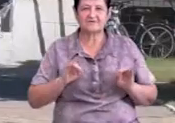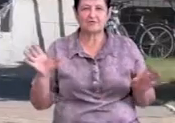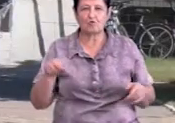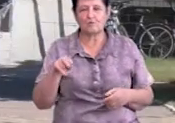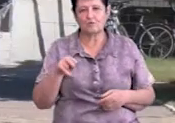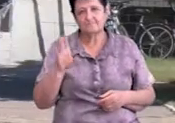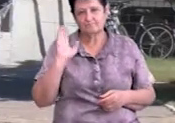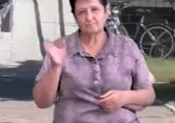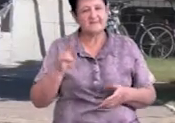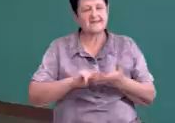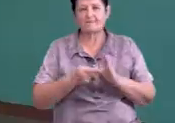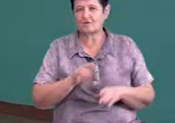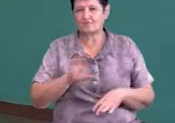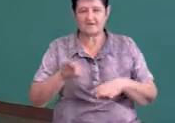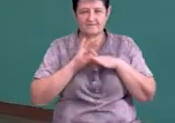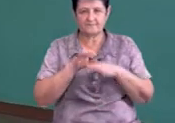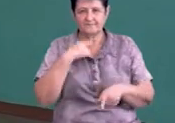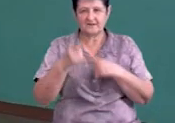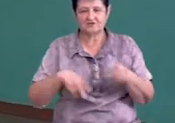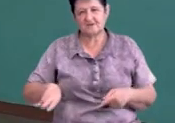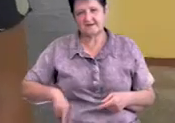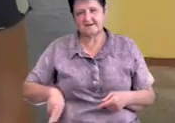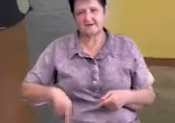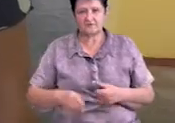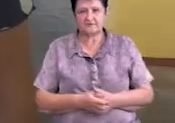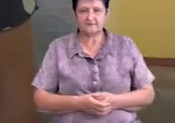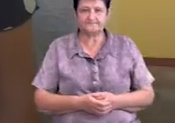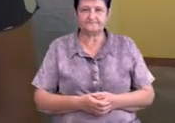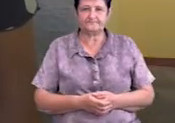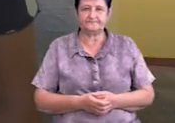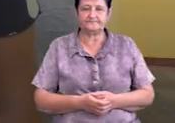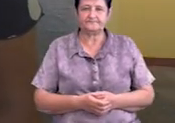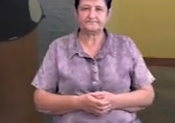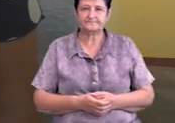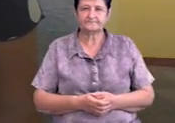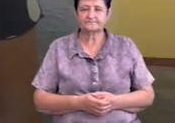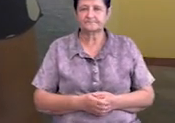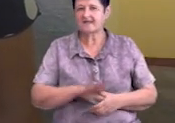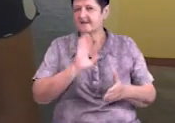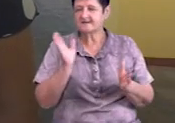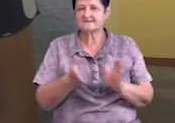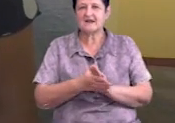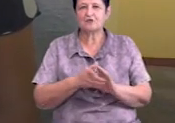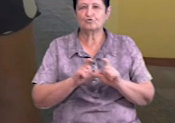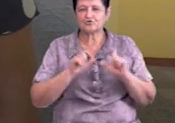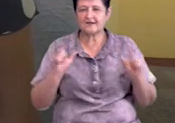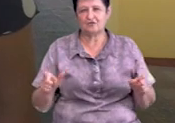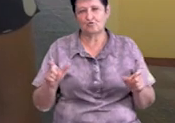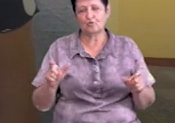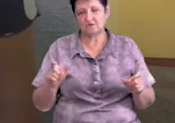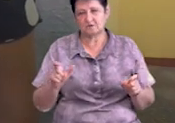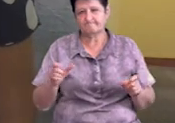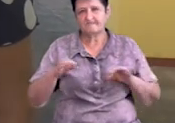проводити не планували, каже директорка школи Віта Лисенко. Ніякої загальношкільної лінійки ми навіть не